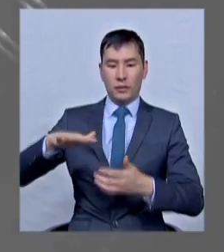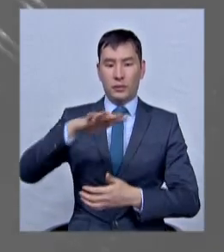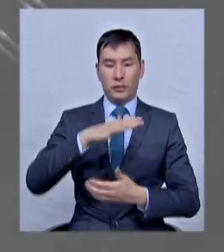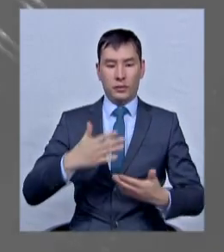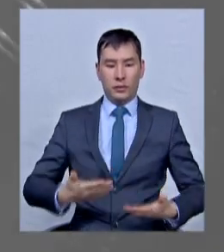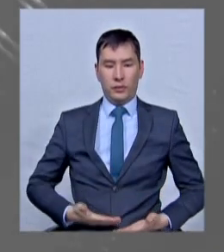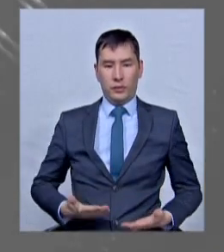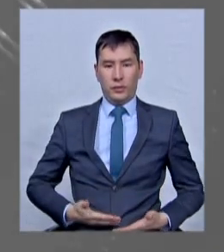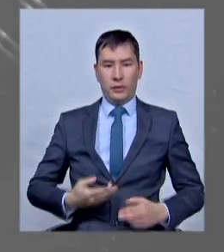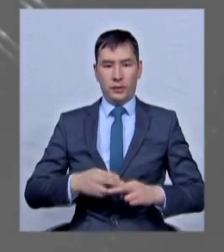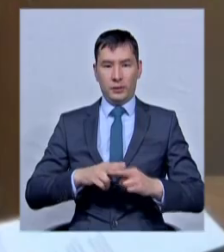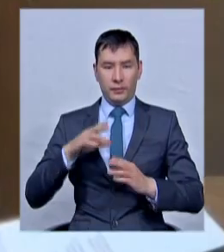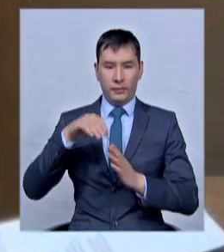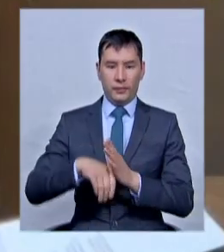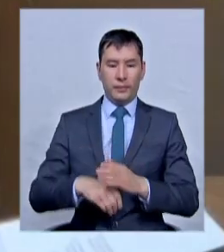қосу.